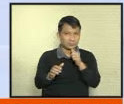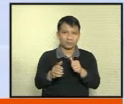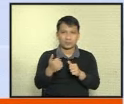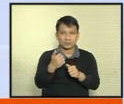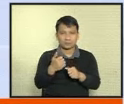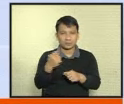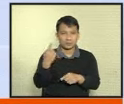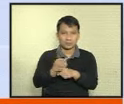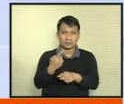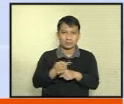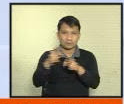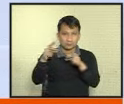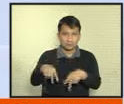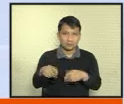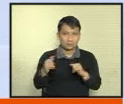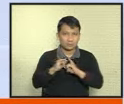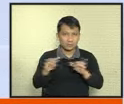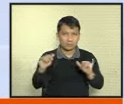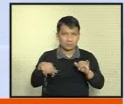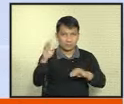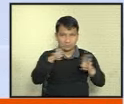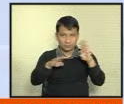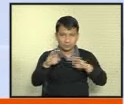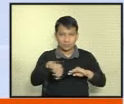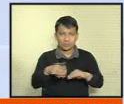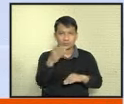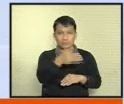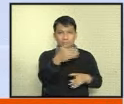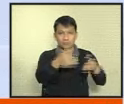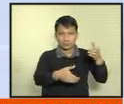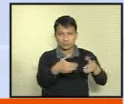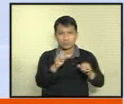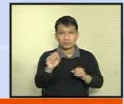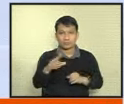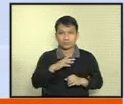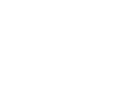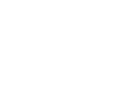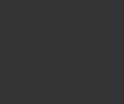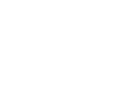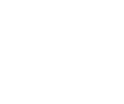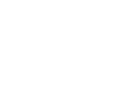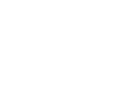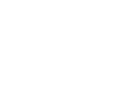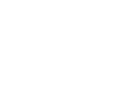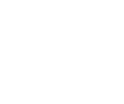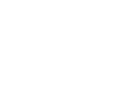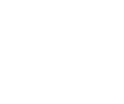tamang tao. Sige po, sir. Pag may mga ganong klaseng problema, korte, okay? Okay, sige. Po. Thank you po, Idol.